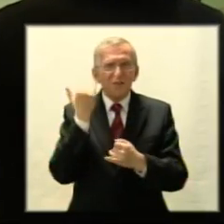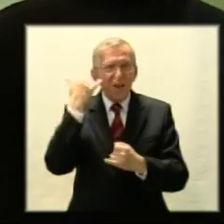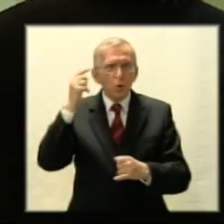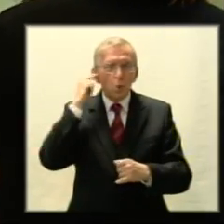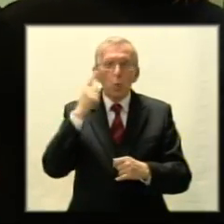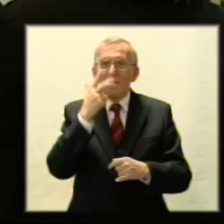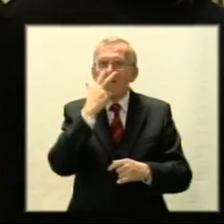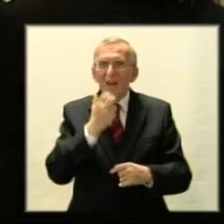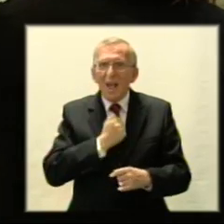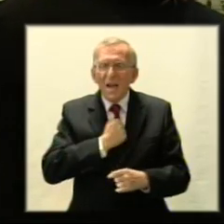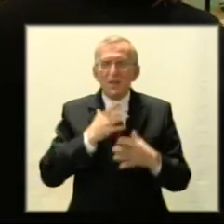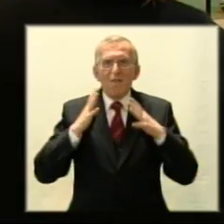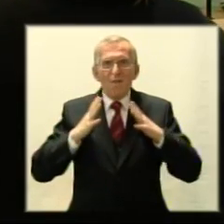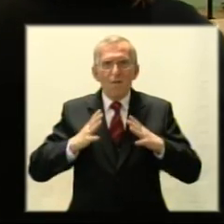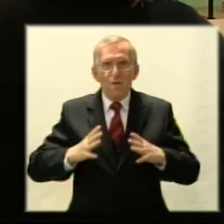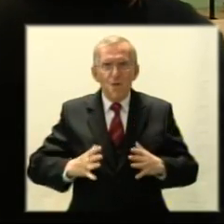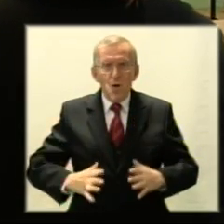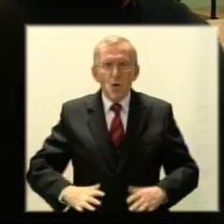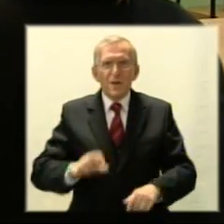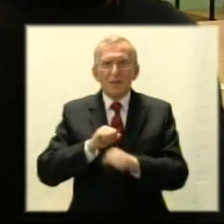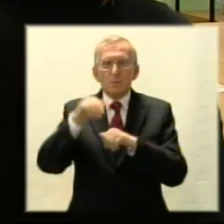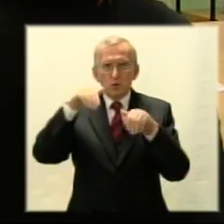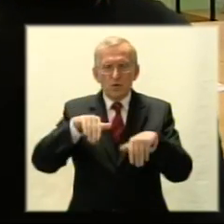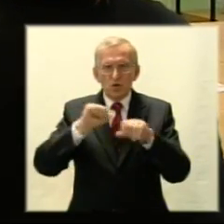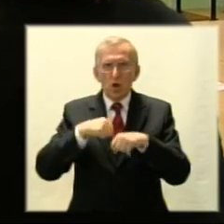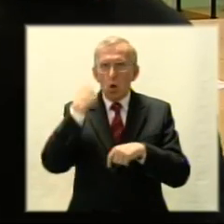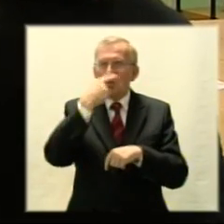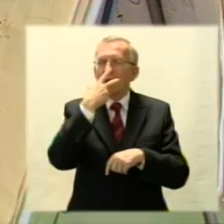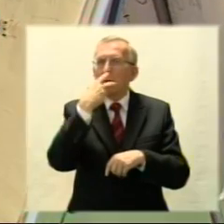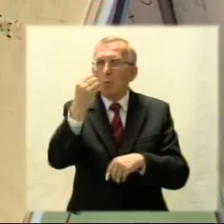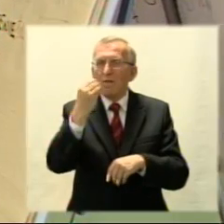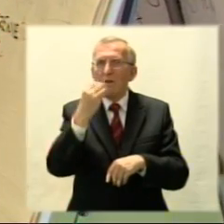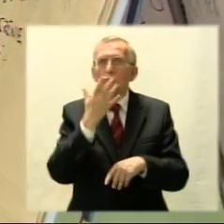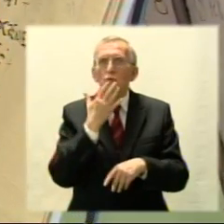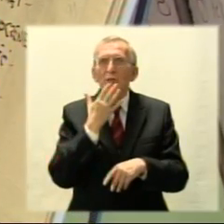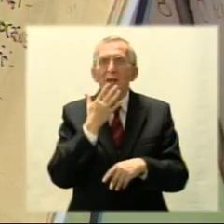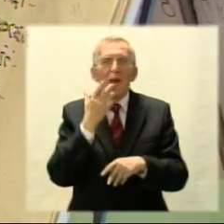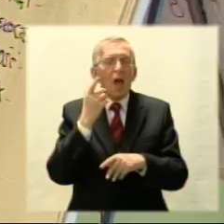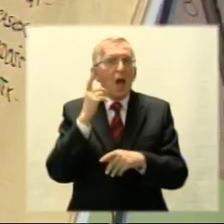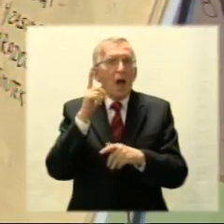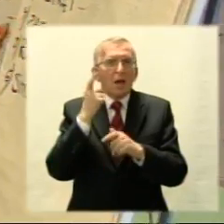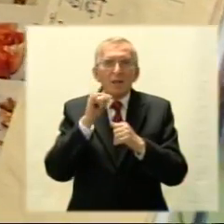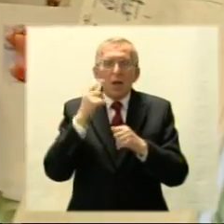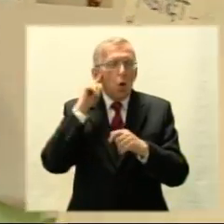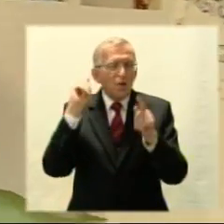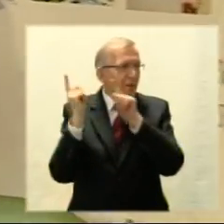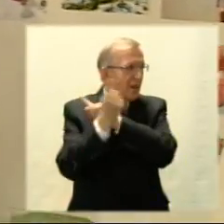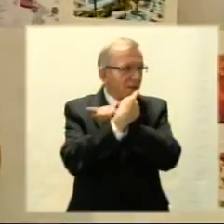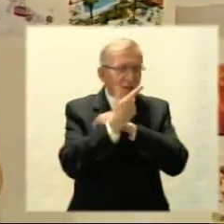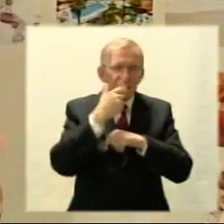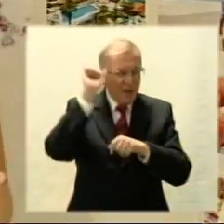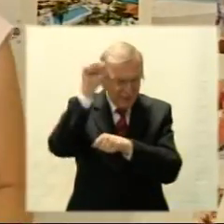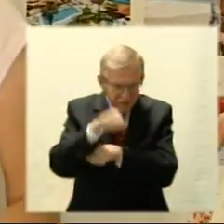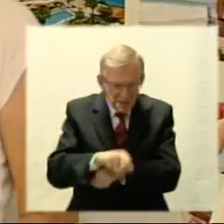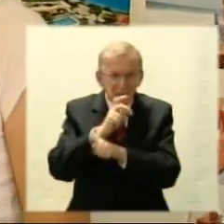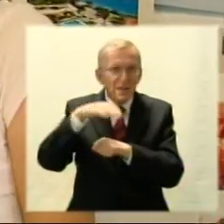Mów wyraźnie i wolno Zawsze jest szansa że odczyta mowę z ust mówiąc nie odwracaj się nie schylaj Nie zasłaniaj